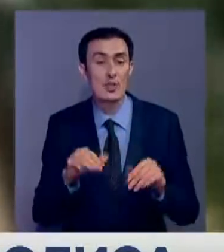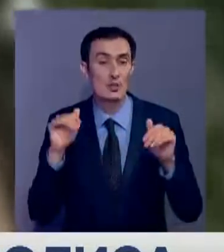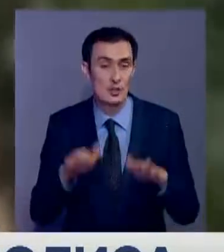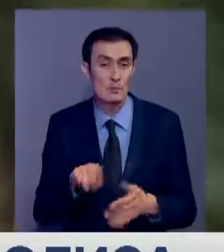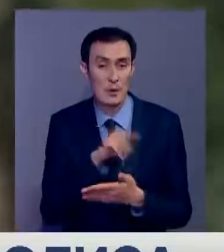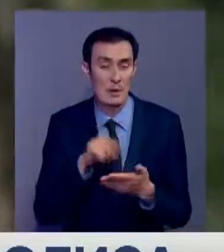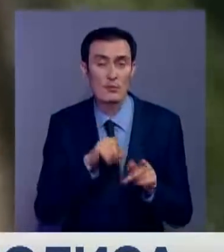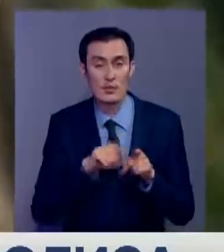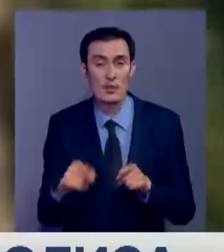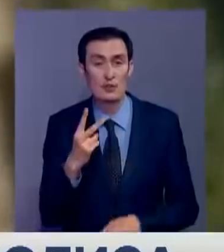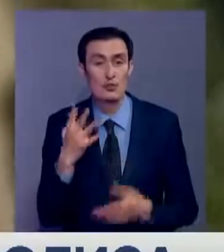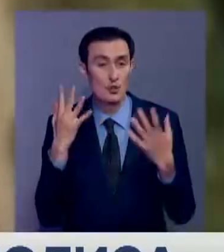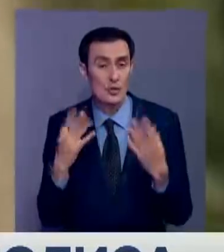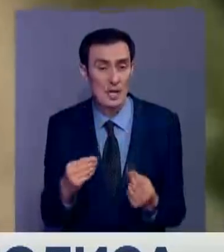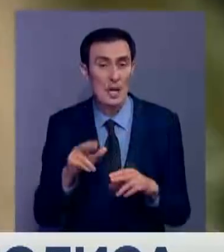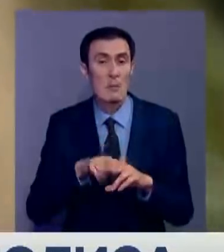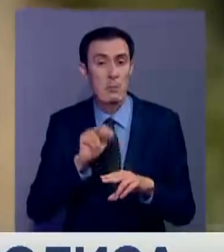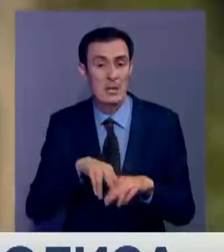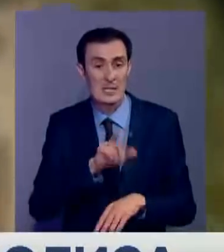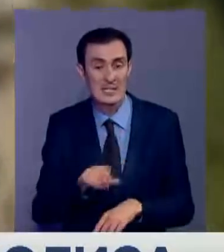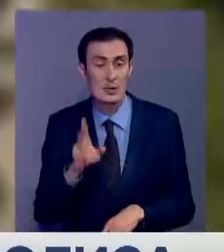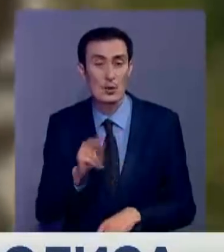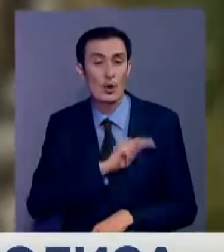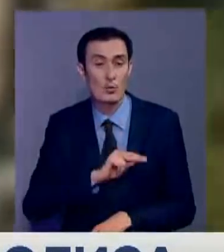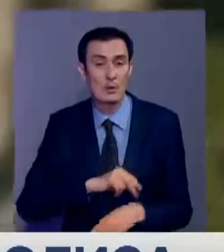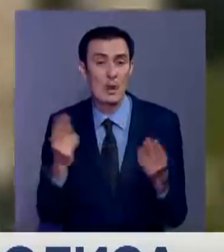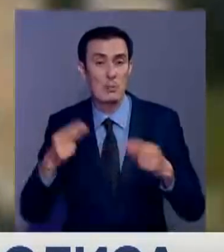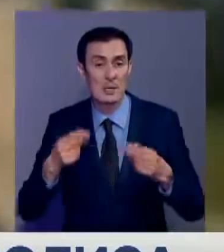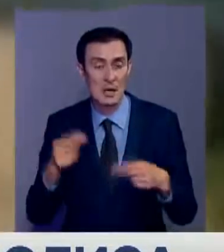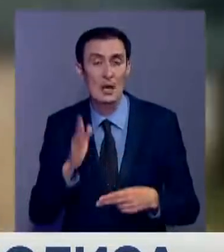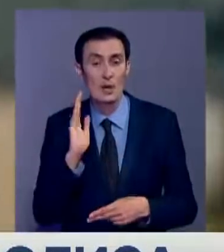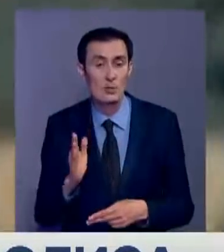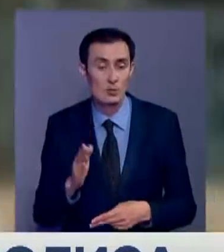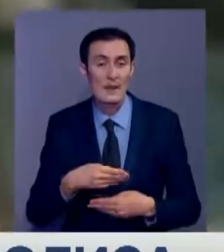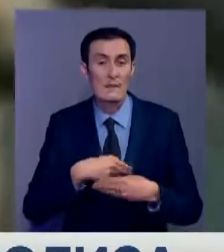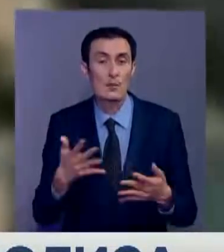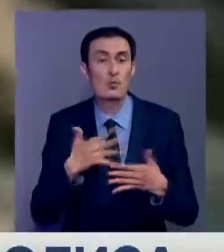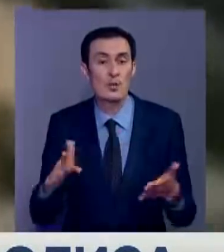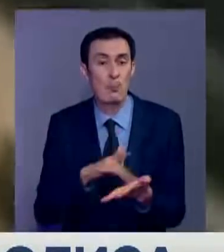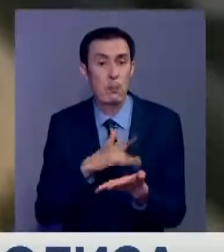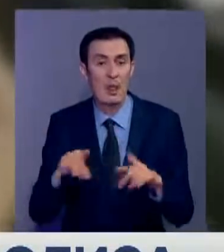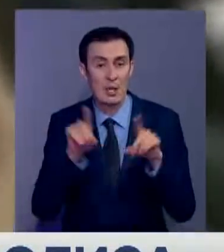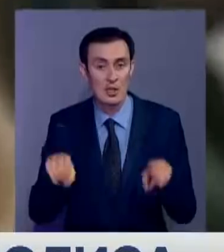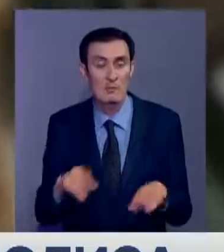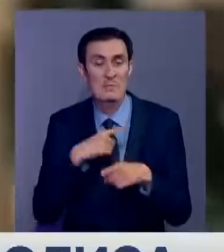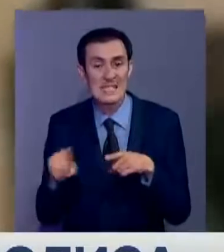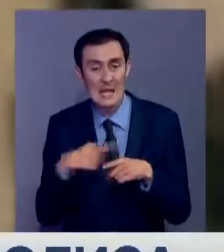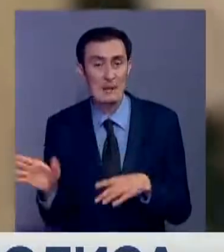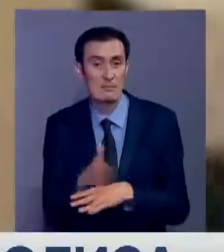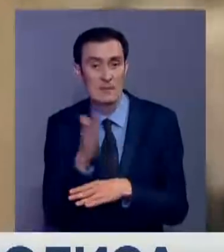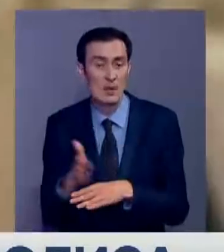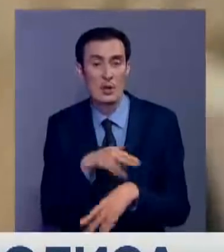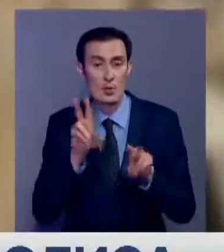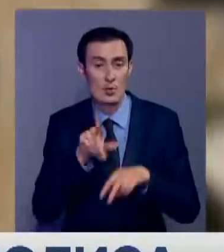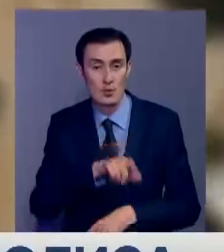решить проблему в течение 2 дней. Полицейским, которые работают на постах, выдадут больше планшетов. Это позволит им быстрее